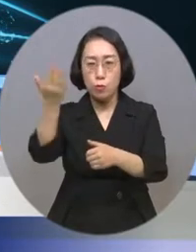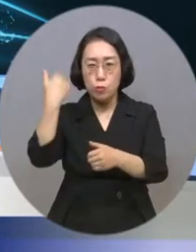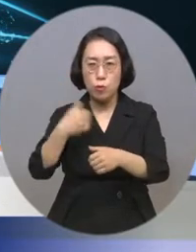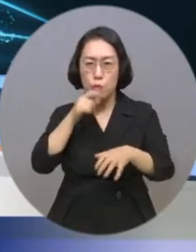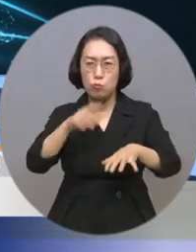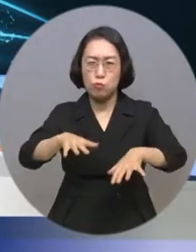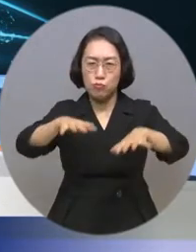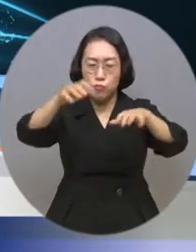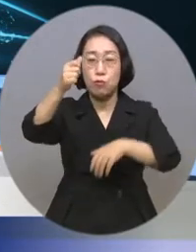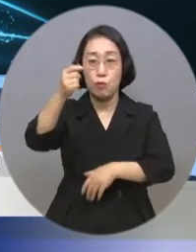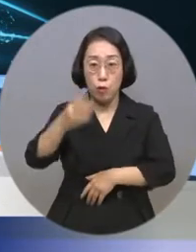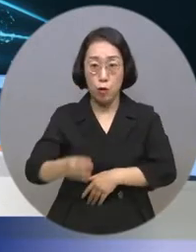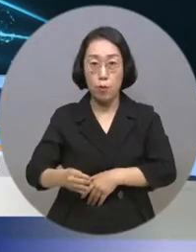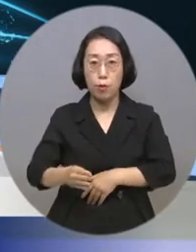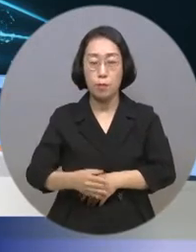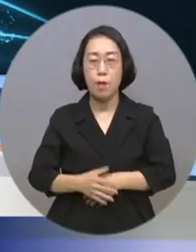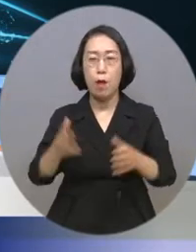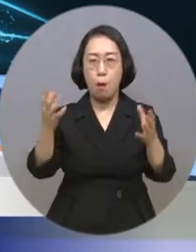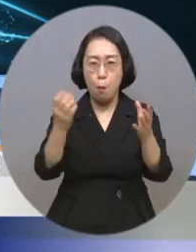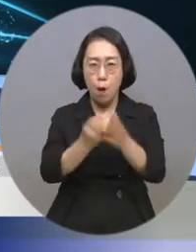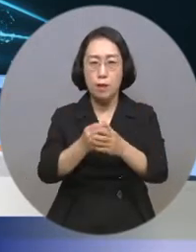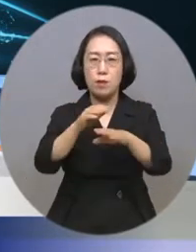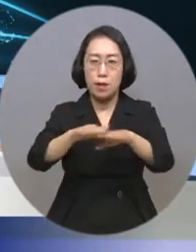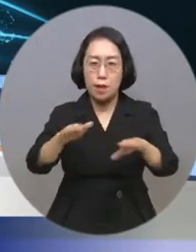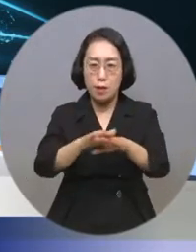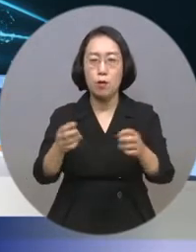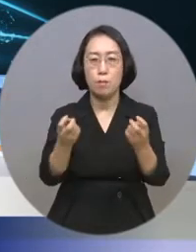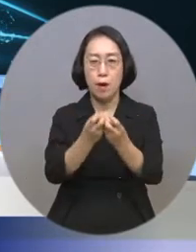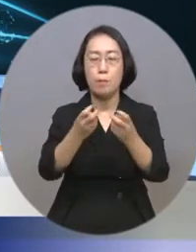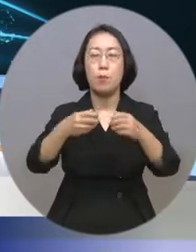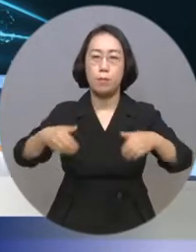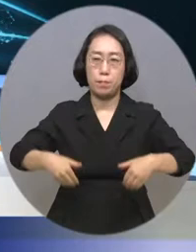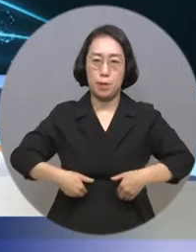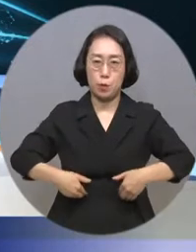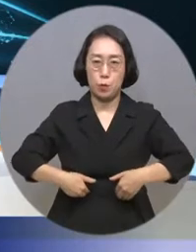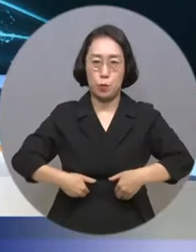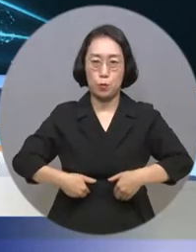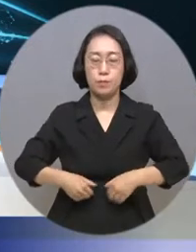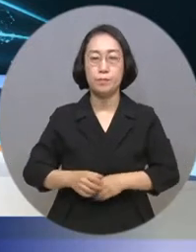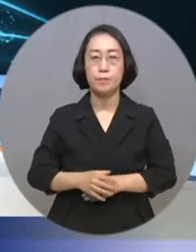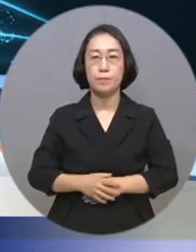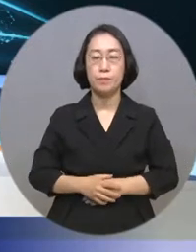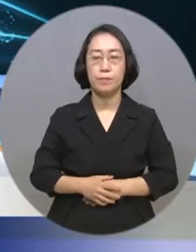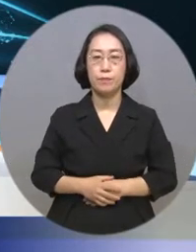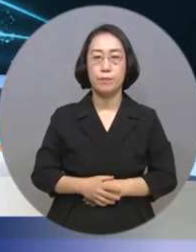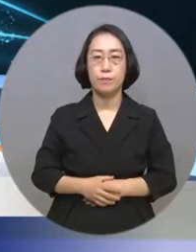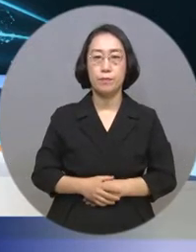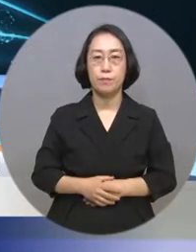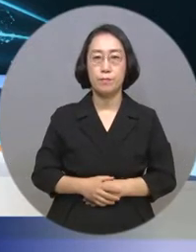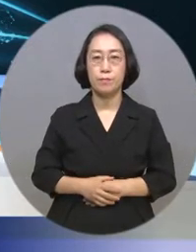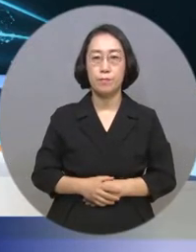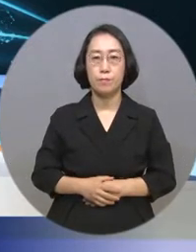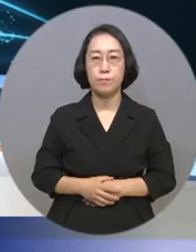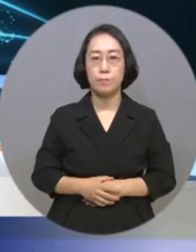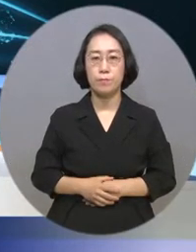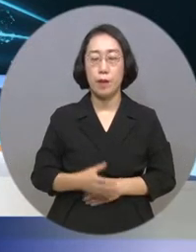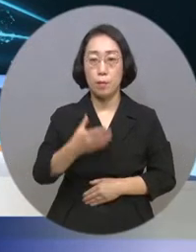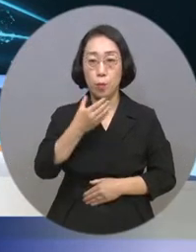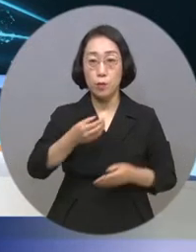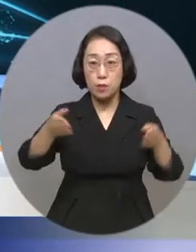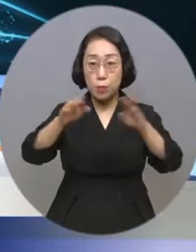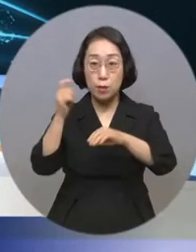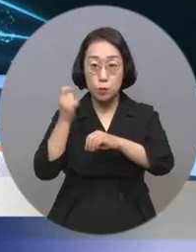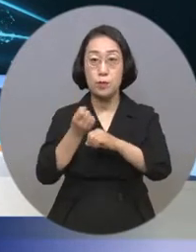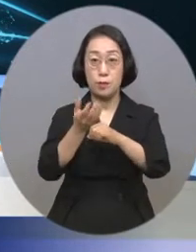있어 근본적인 대책 마련을 촉구하고 있습니다. 박성윤 기자가 침수 피해를 입은 복지관들을 찾아가 봤습니다.